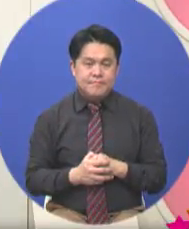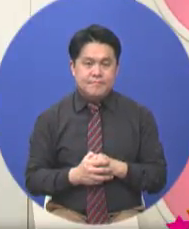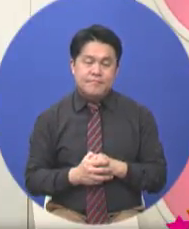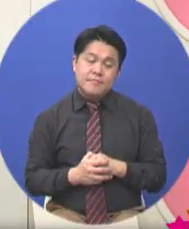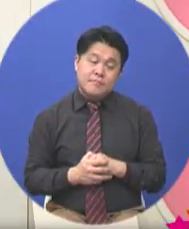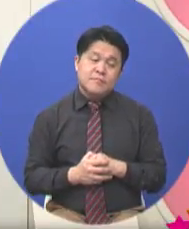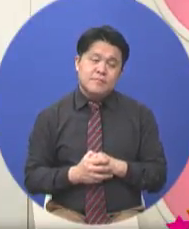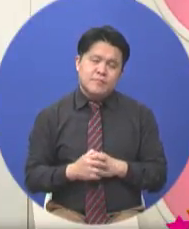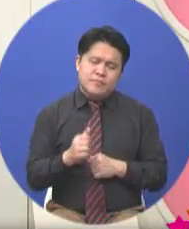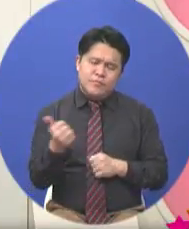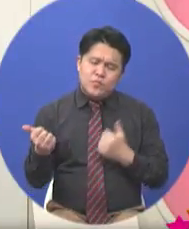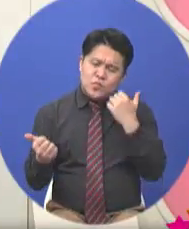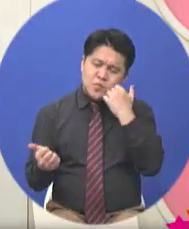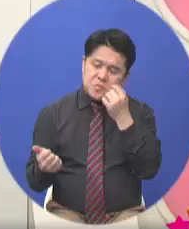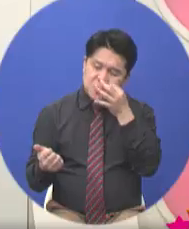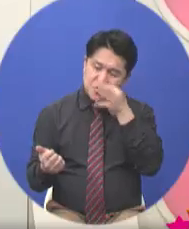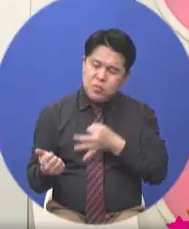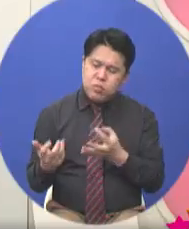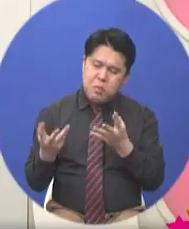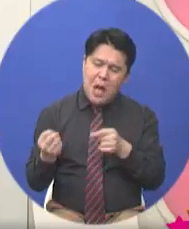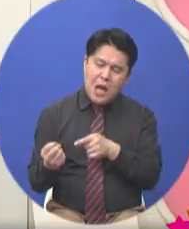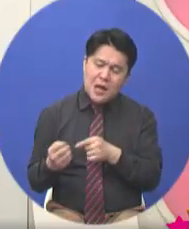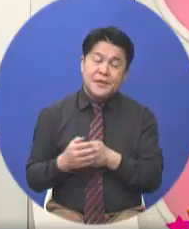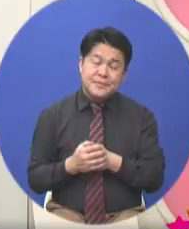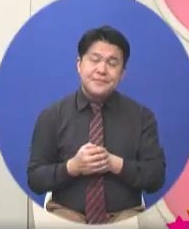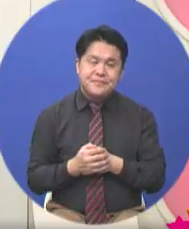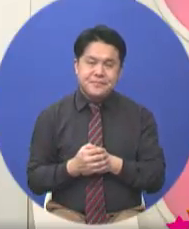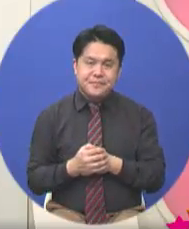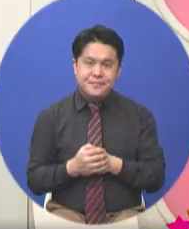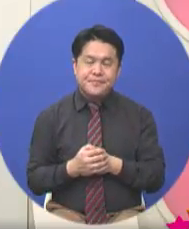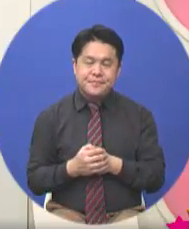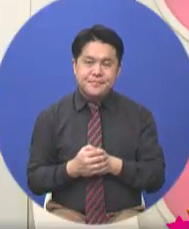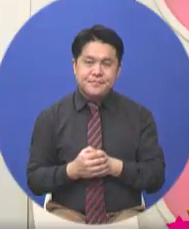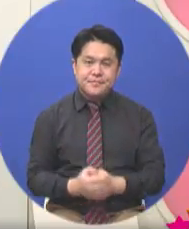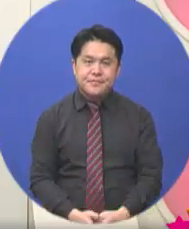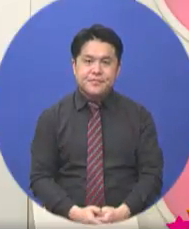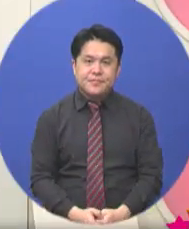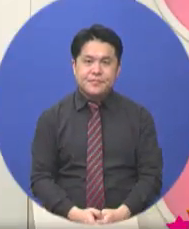뭐, 돌아가시는 분들도 많이 봤고. 네.